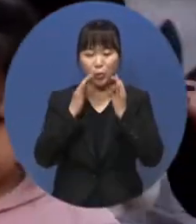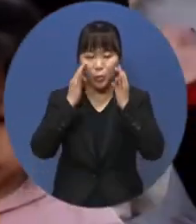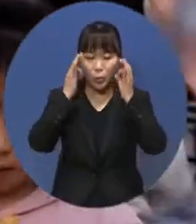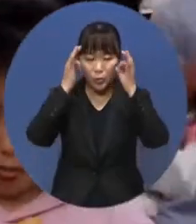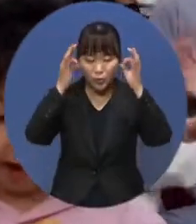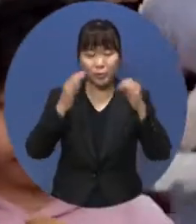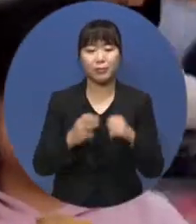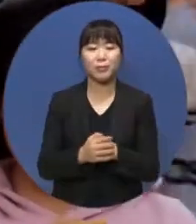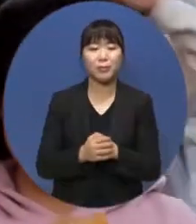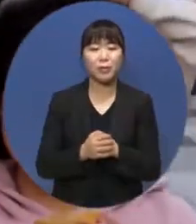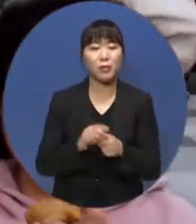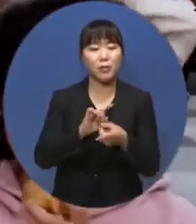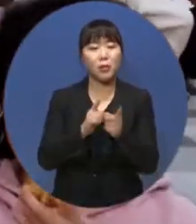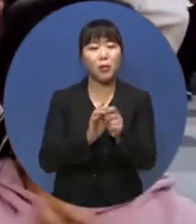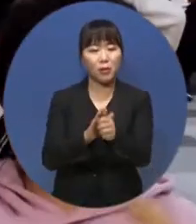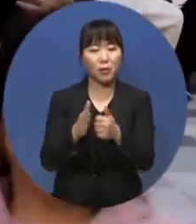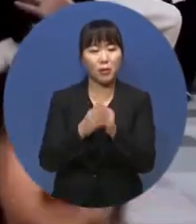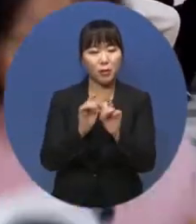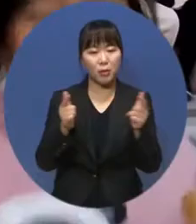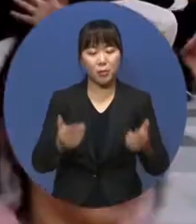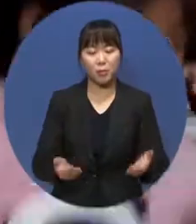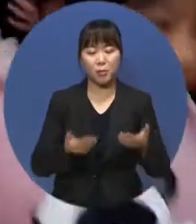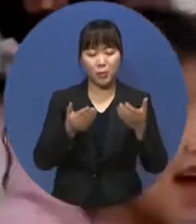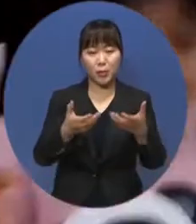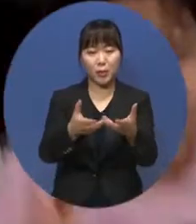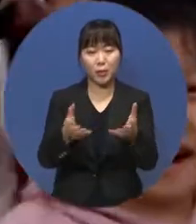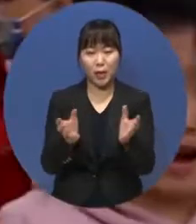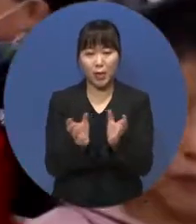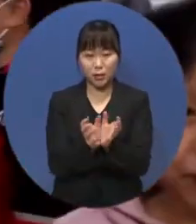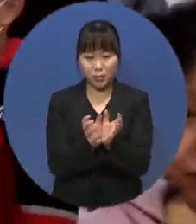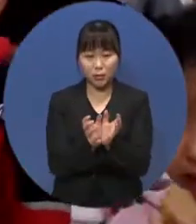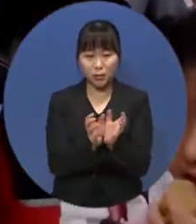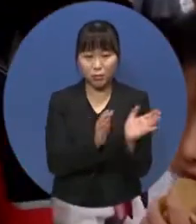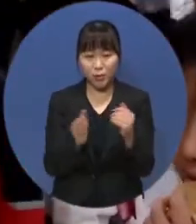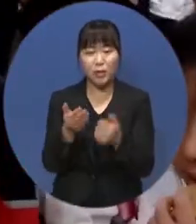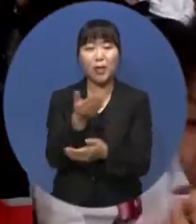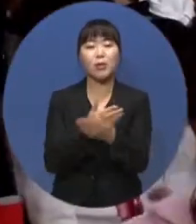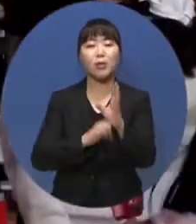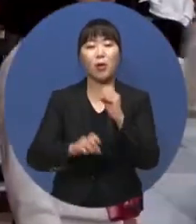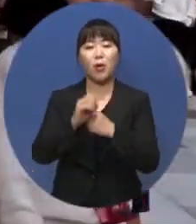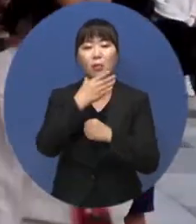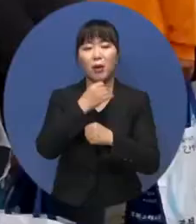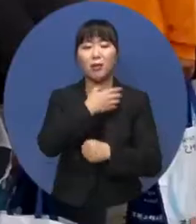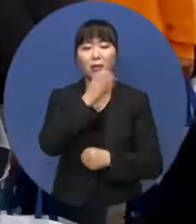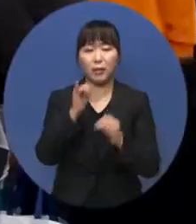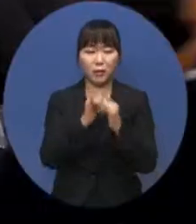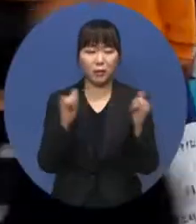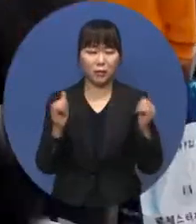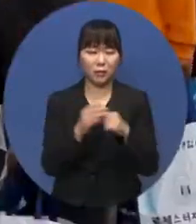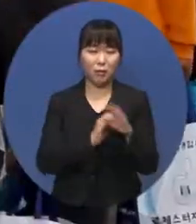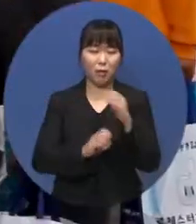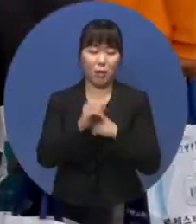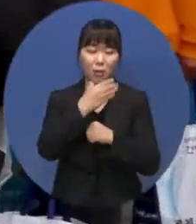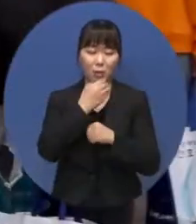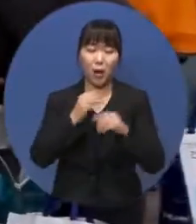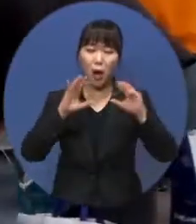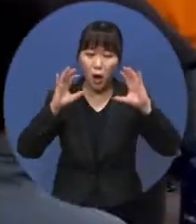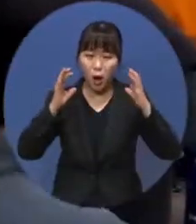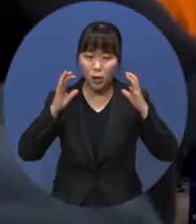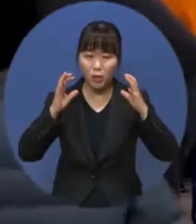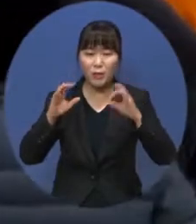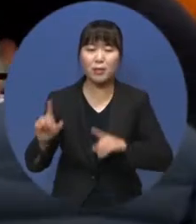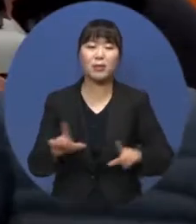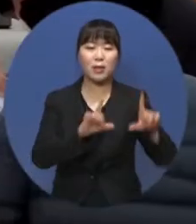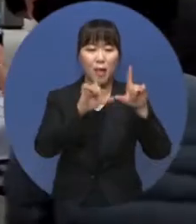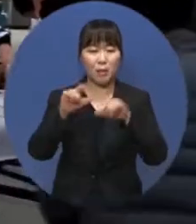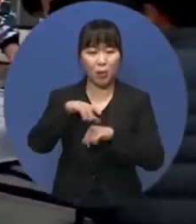통해 협업하는 다양한 봉사단을 유치해 나눔으로 더 행복한 어르신, 더 행복한 어린이들의